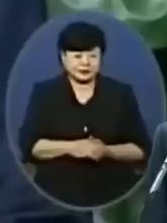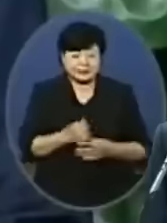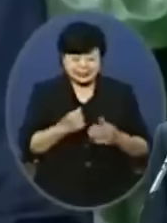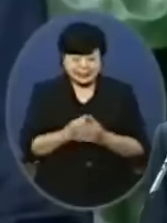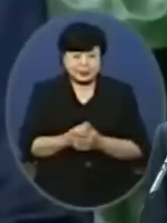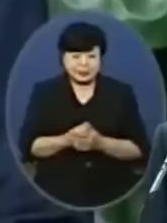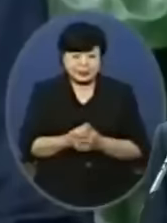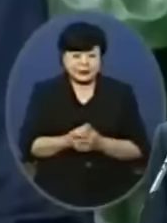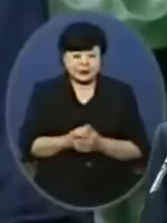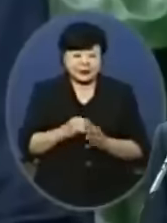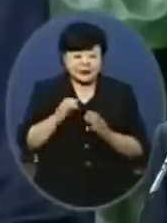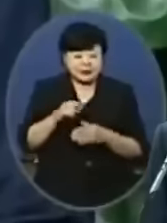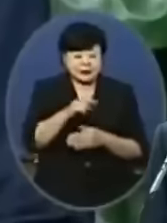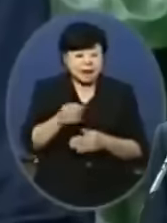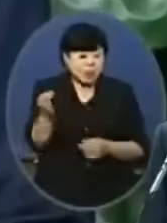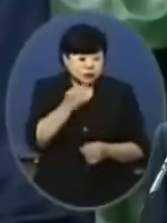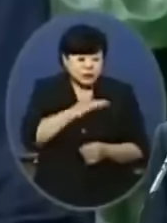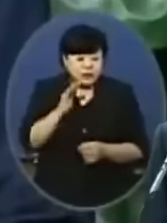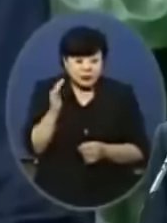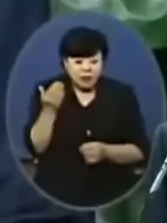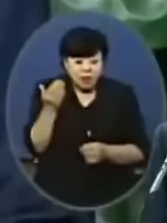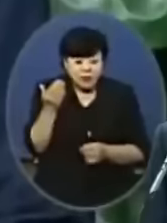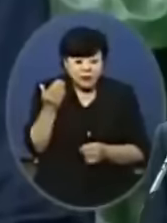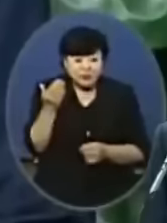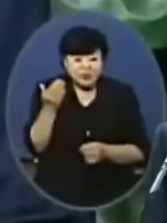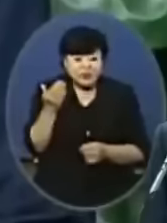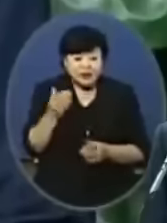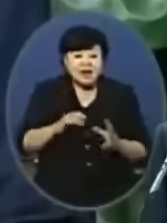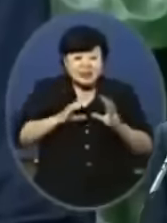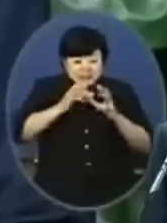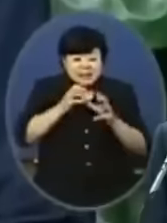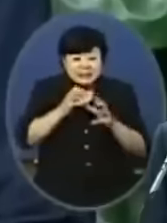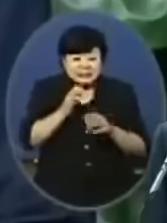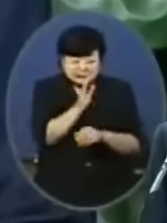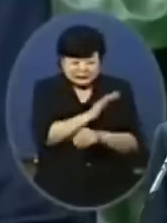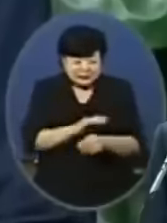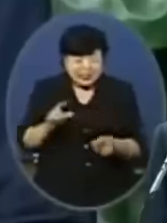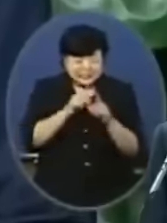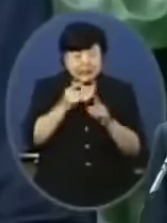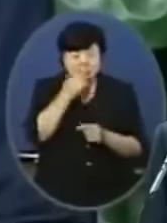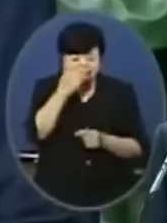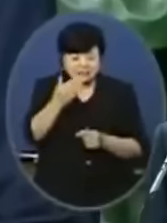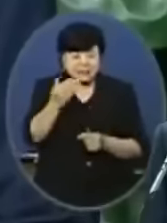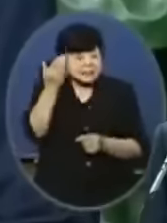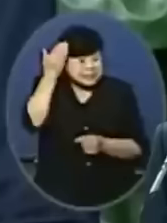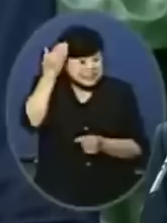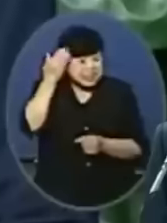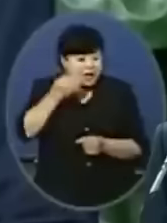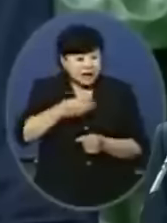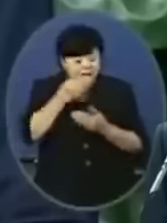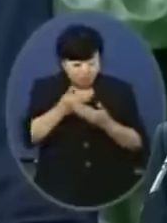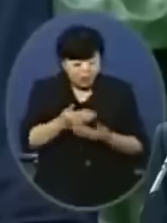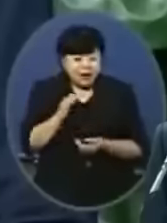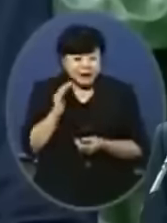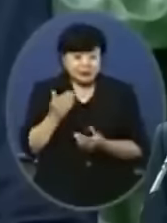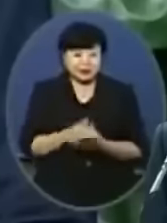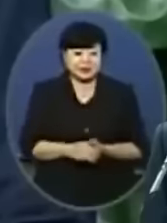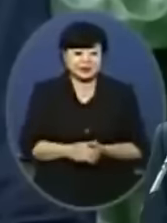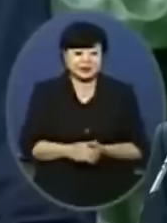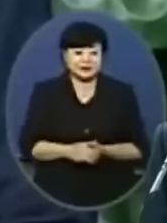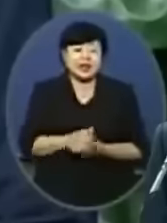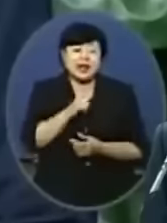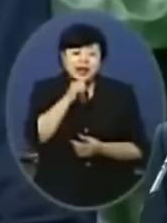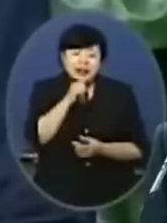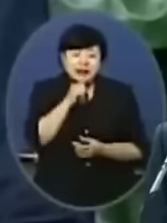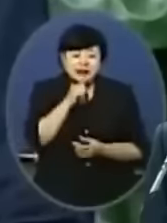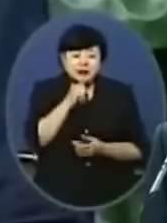그러므로 여러분 세상에 부자가 되는 것은 세상을 더 잘 살아갈 수 있는 지혜를 얻을 수가 있는 것입니다.